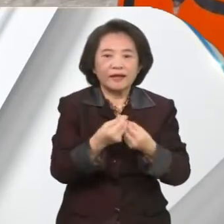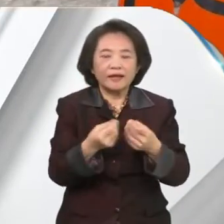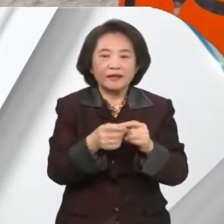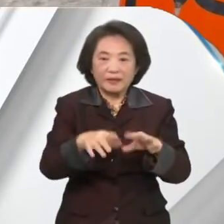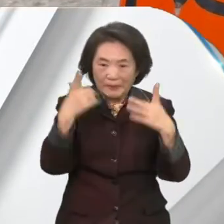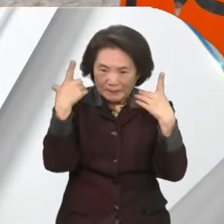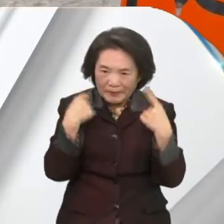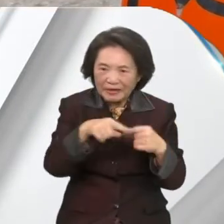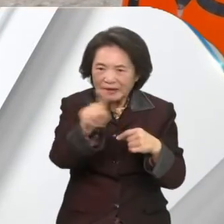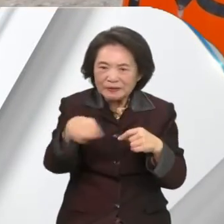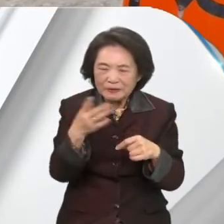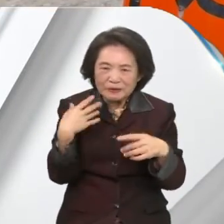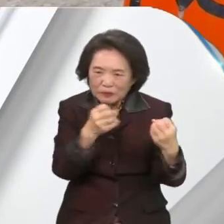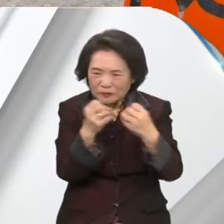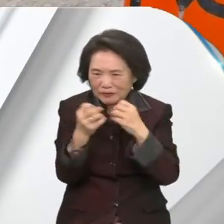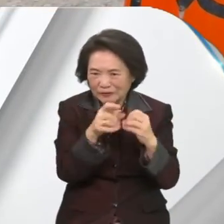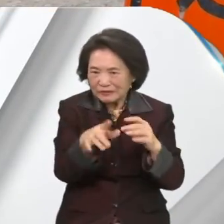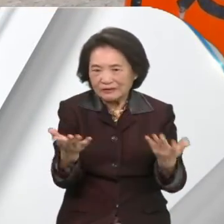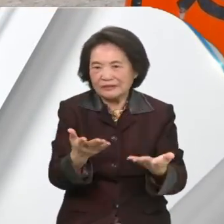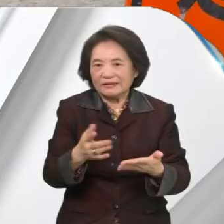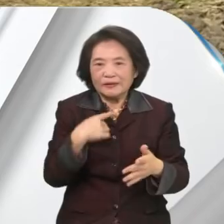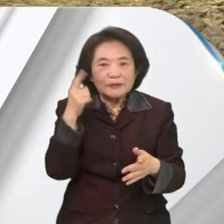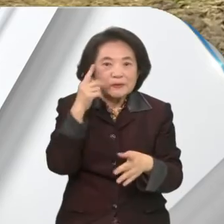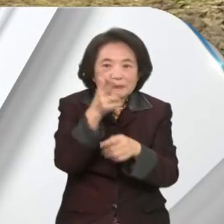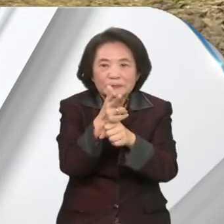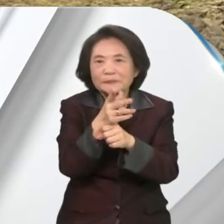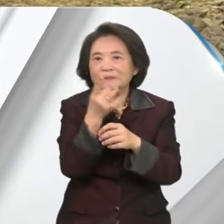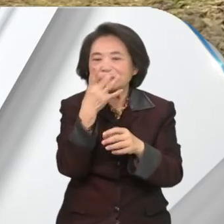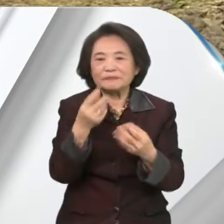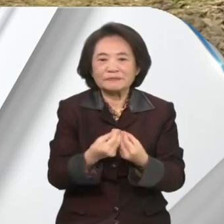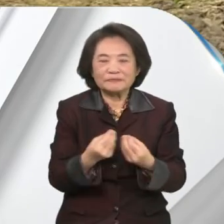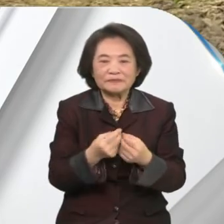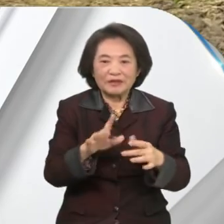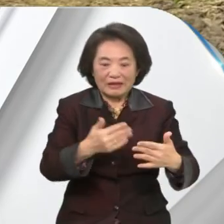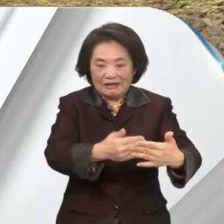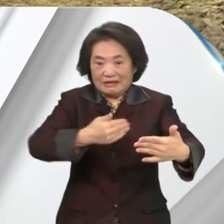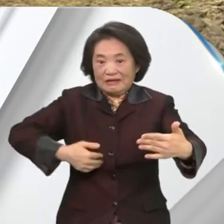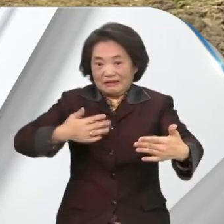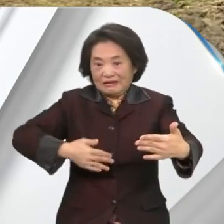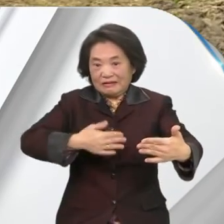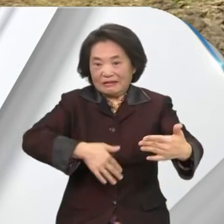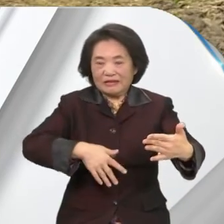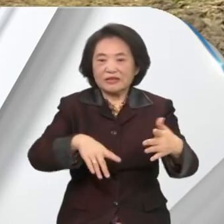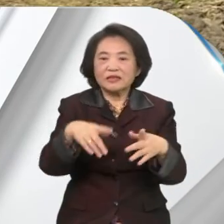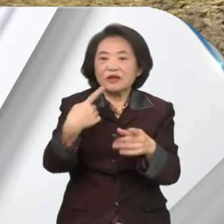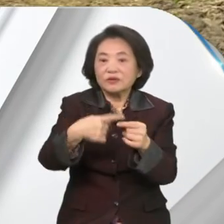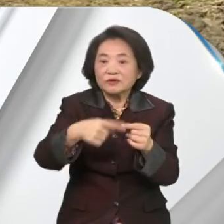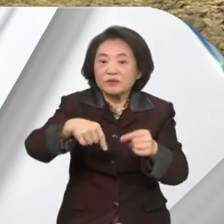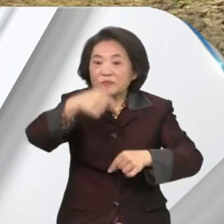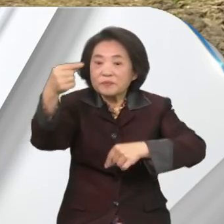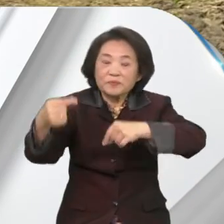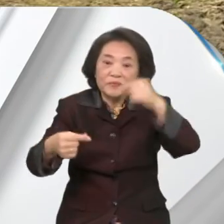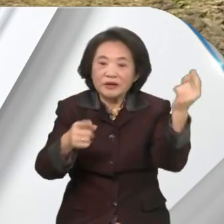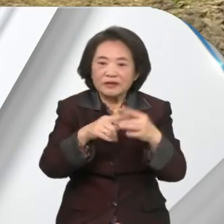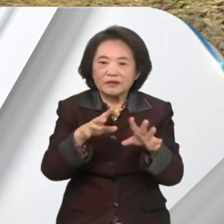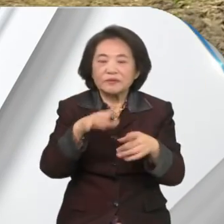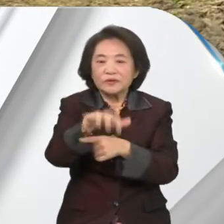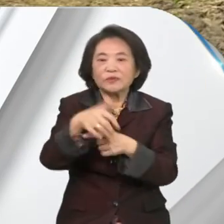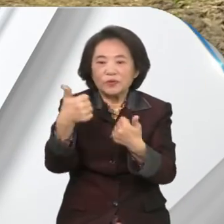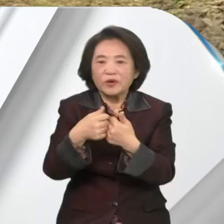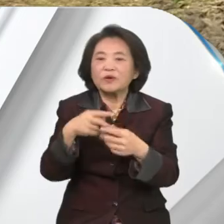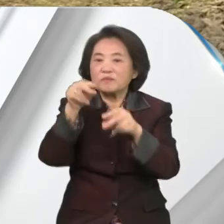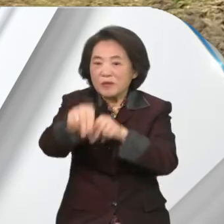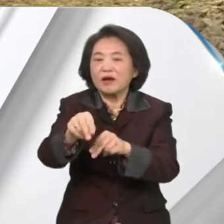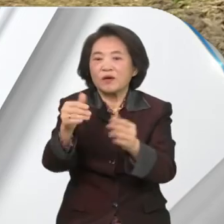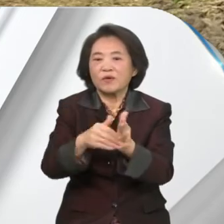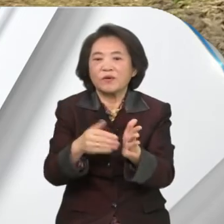了解引发热烈讨论的素材。 缓冲区的部分，它的水稻，我们原则都是我们农会跟他去做的。